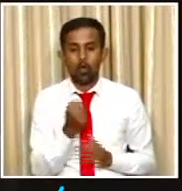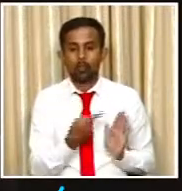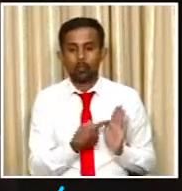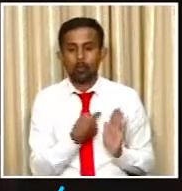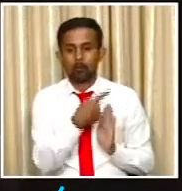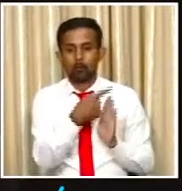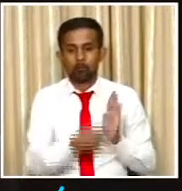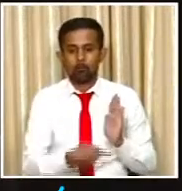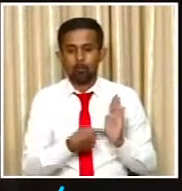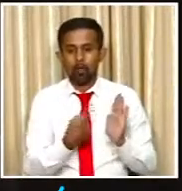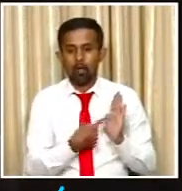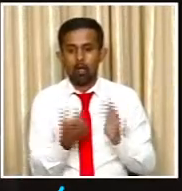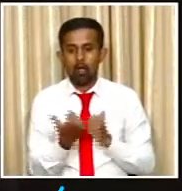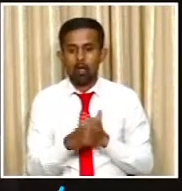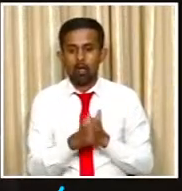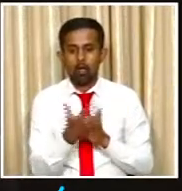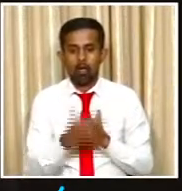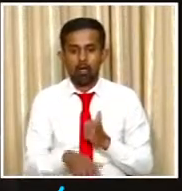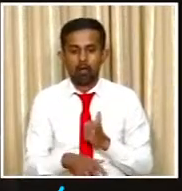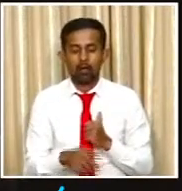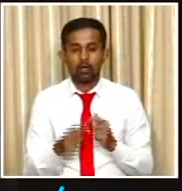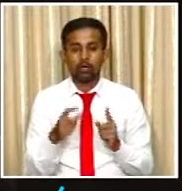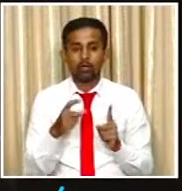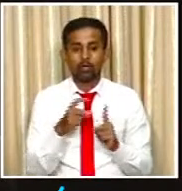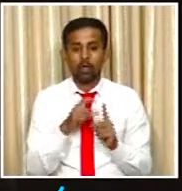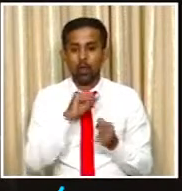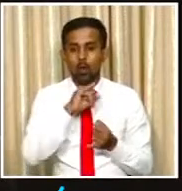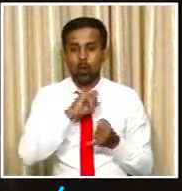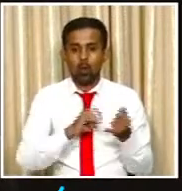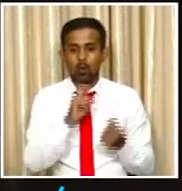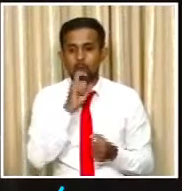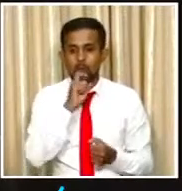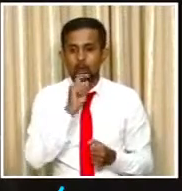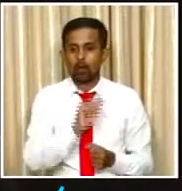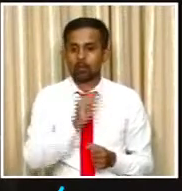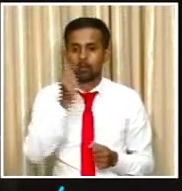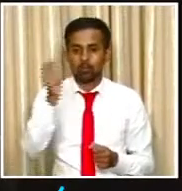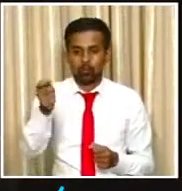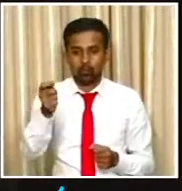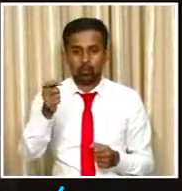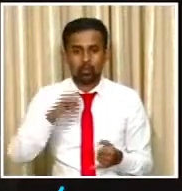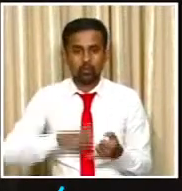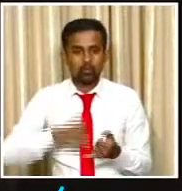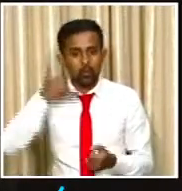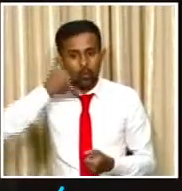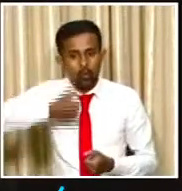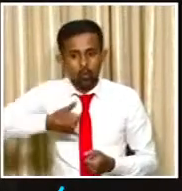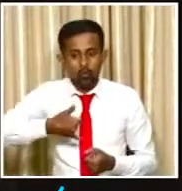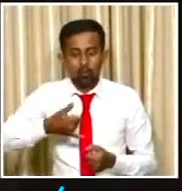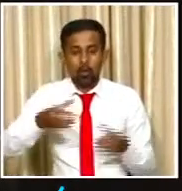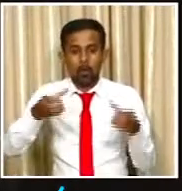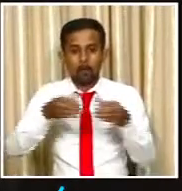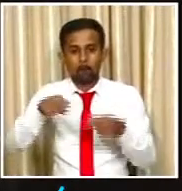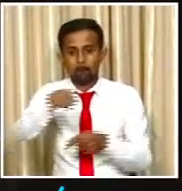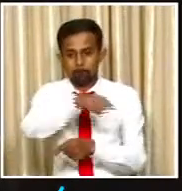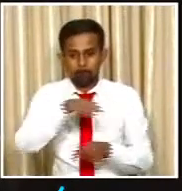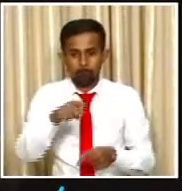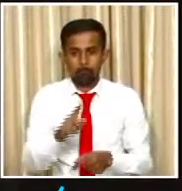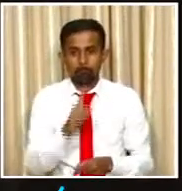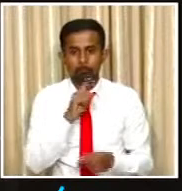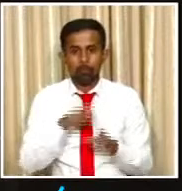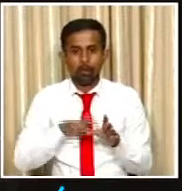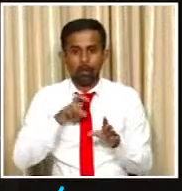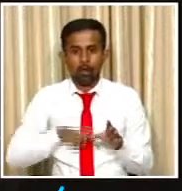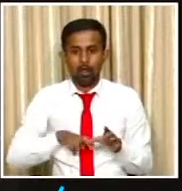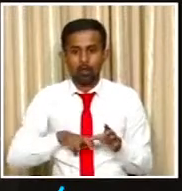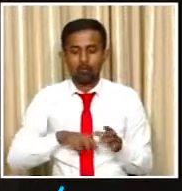wage kootalekanayak hadala district usaviyekata dunne oya samagi janabalavege patten mama illa asuna kiyala